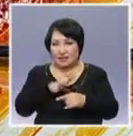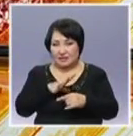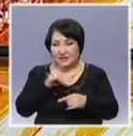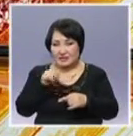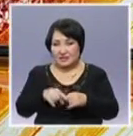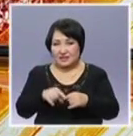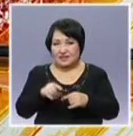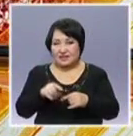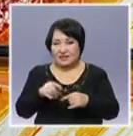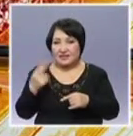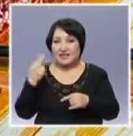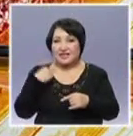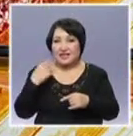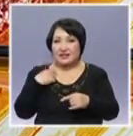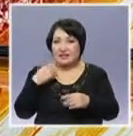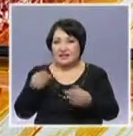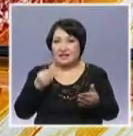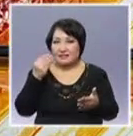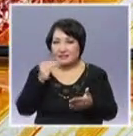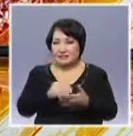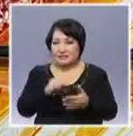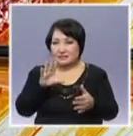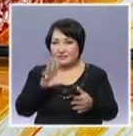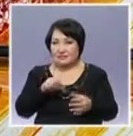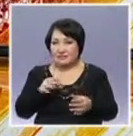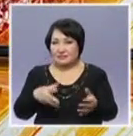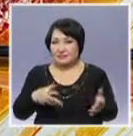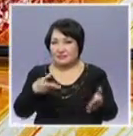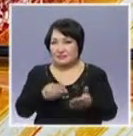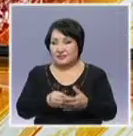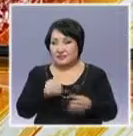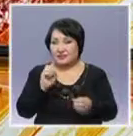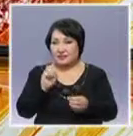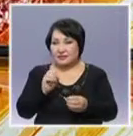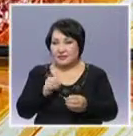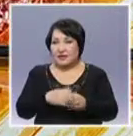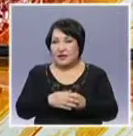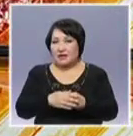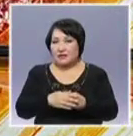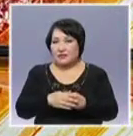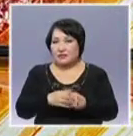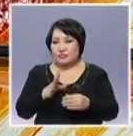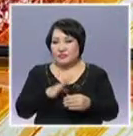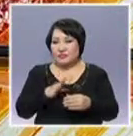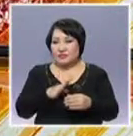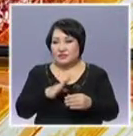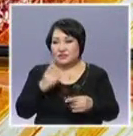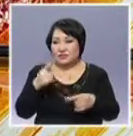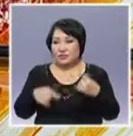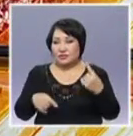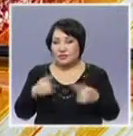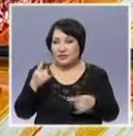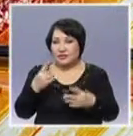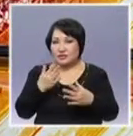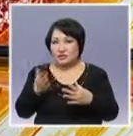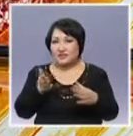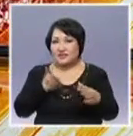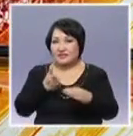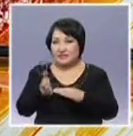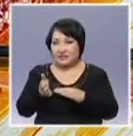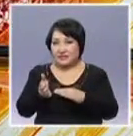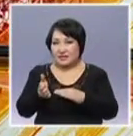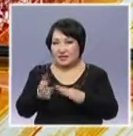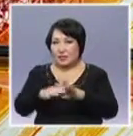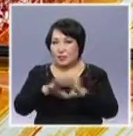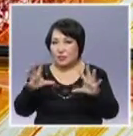Енді қазір ол жағынан мына июнь айында сол сфера бойынша